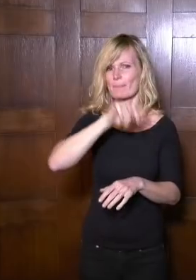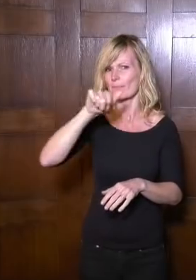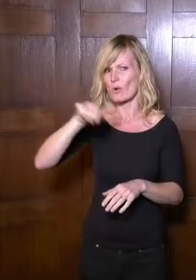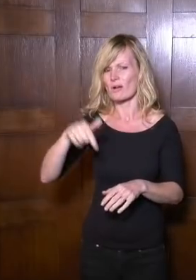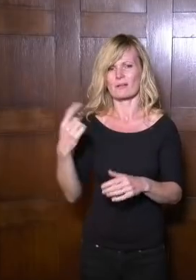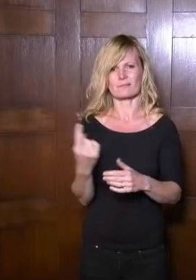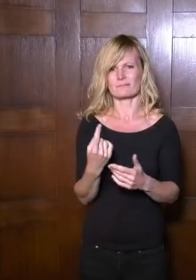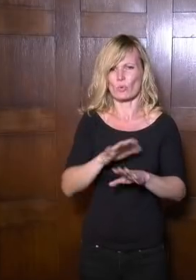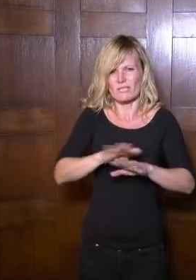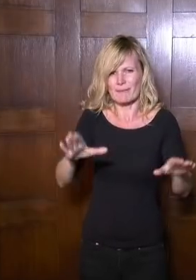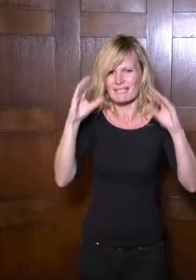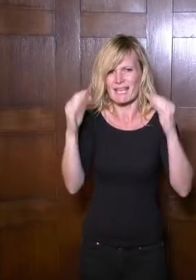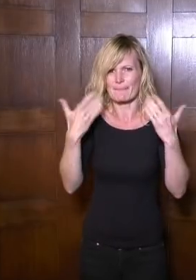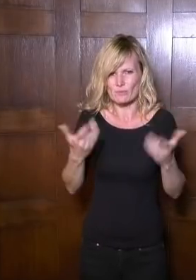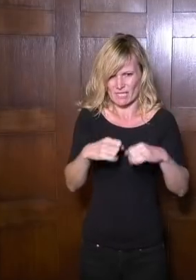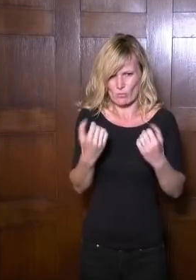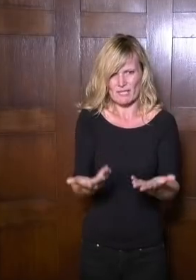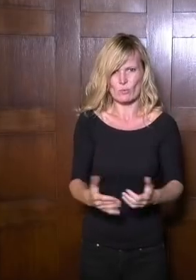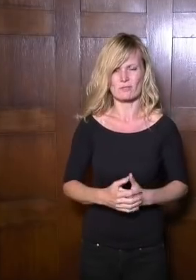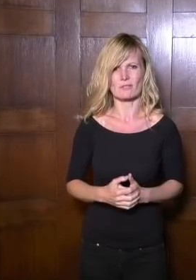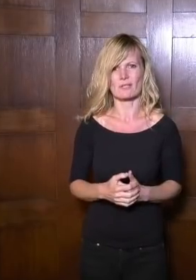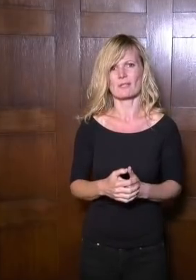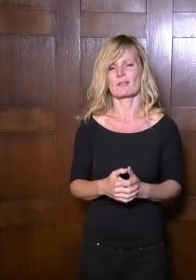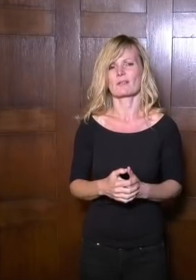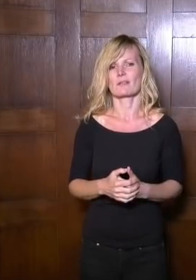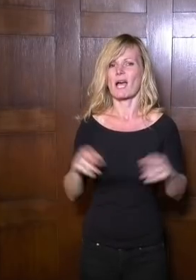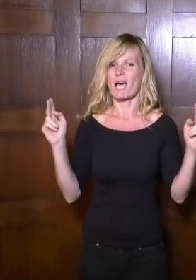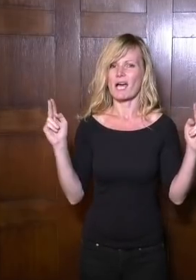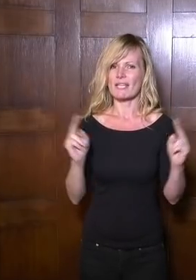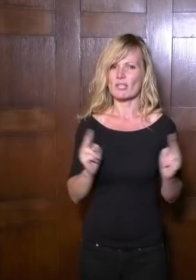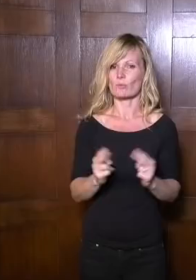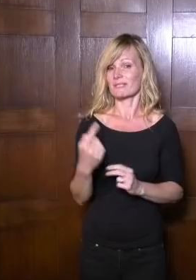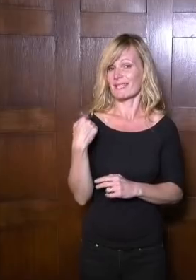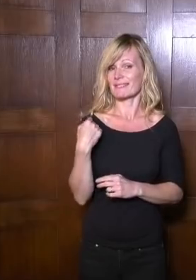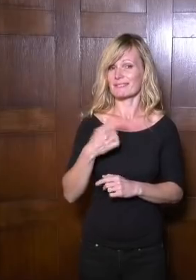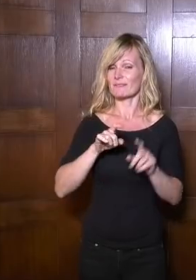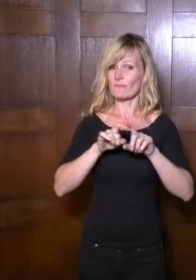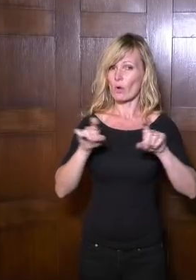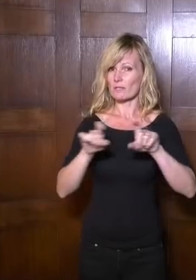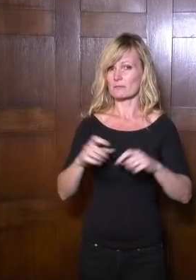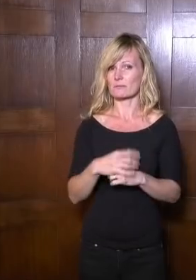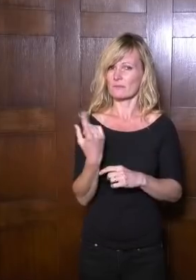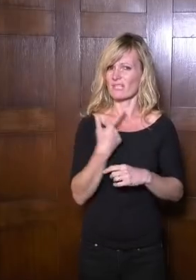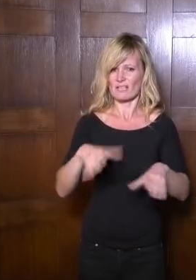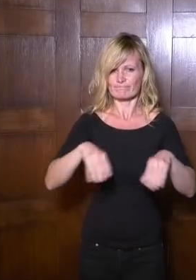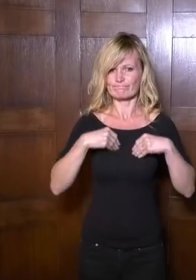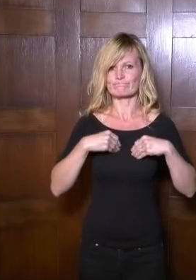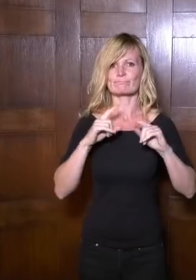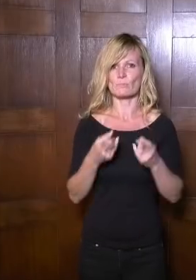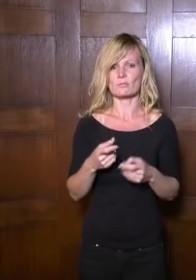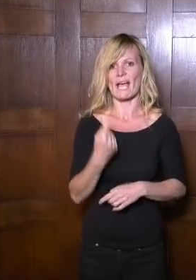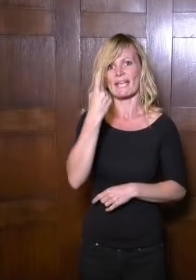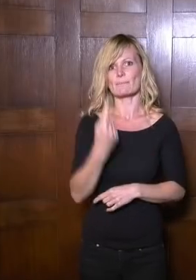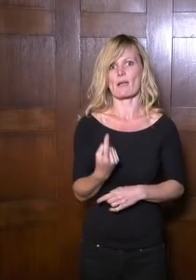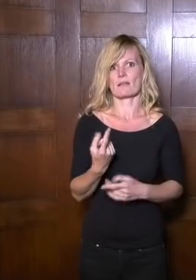Bürger gestanden haben. Und gerade die Einschränkungen der letzten Wochen, die wir hier alle miteinander hinnehmen mussten, ich glaube, die sind einmalig